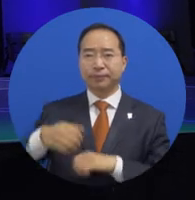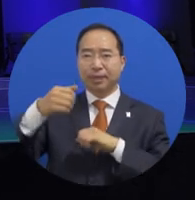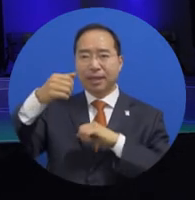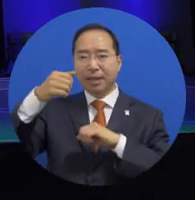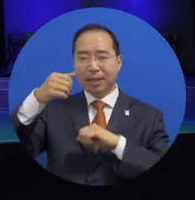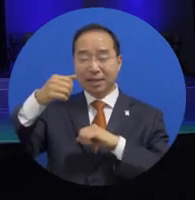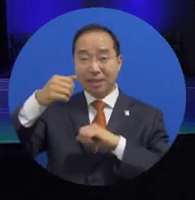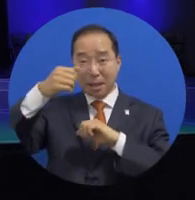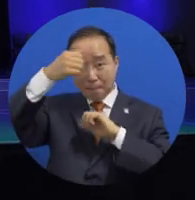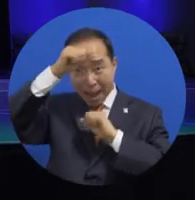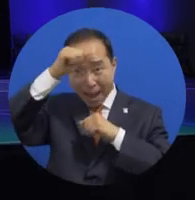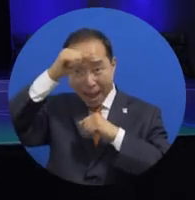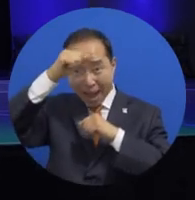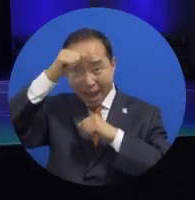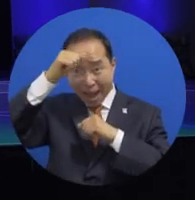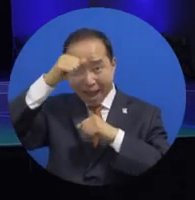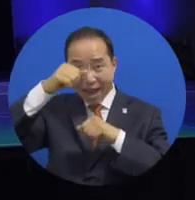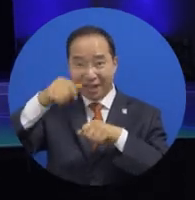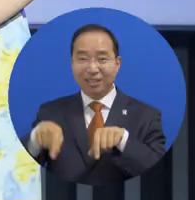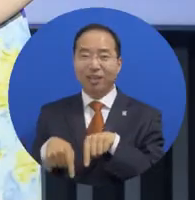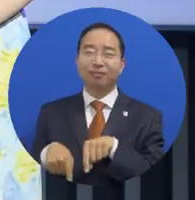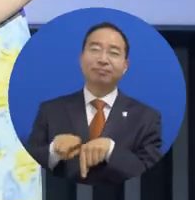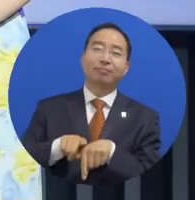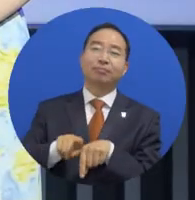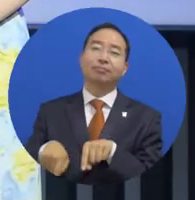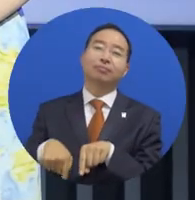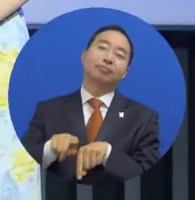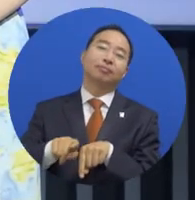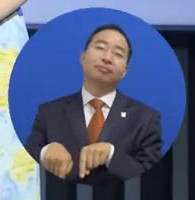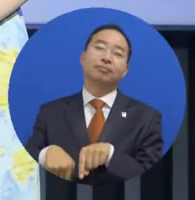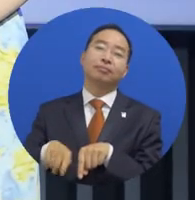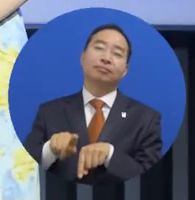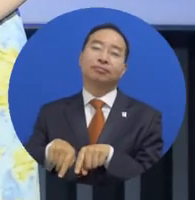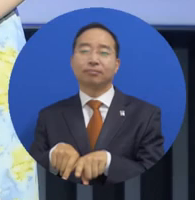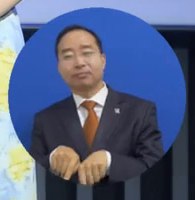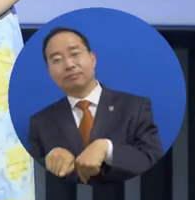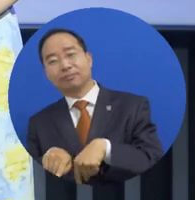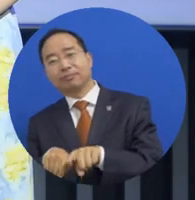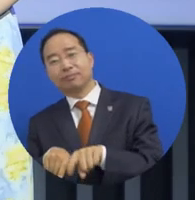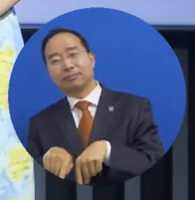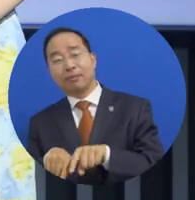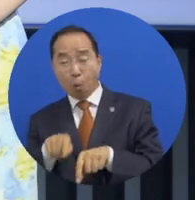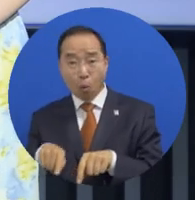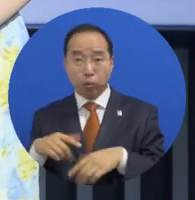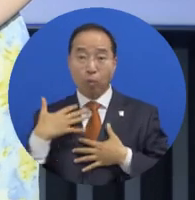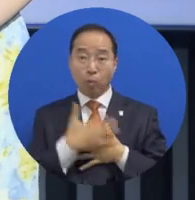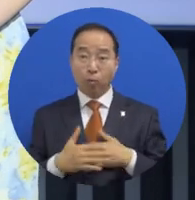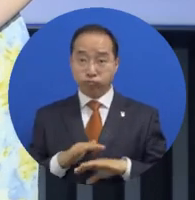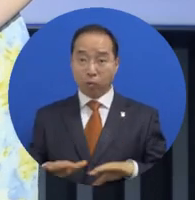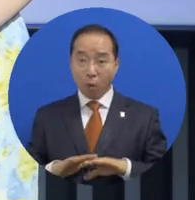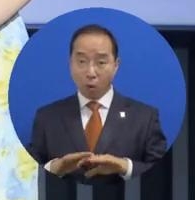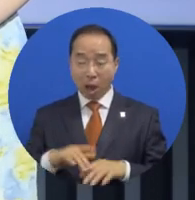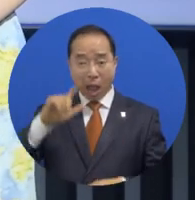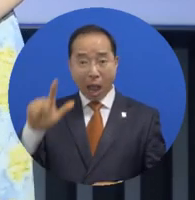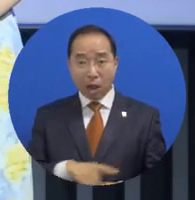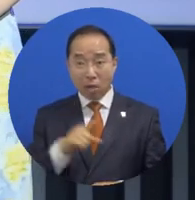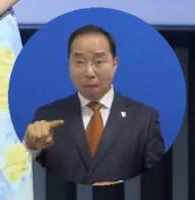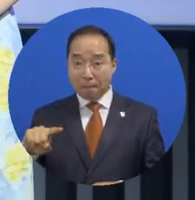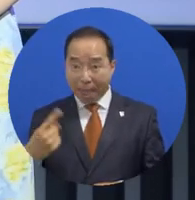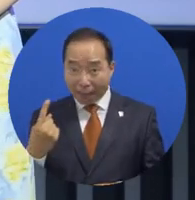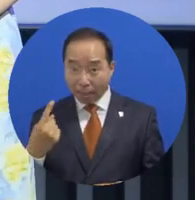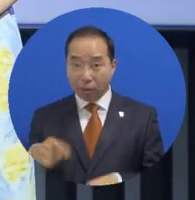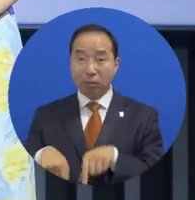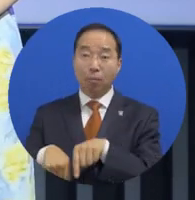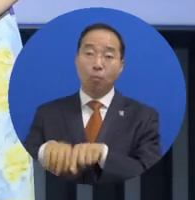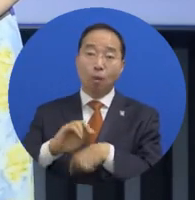뒷다리를 차주는 것만으로도 네. 몸에 어떤 그 근육이 많이 이완되고요. 부드러워진다고 해요. 그걸 하루에 100번만 해도